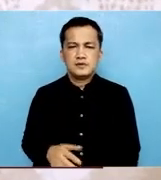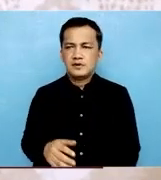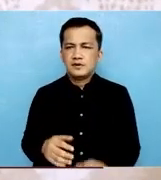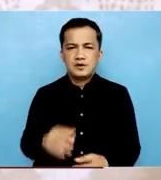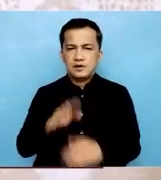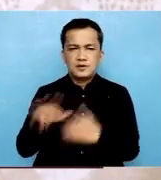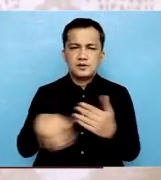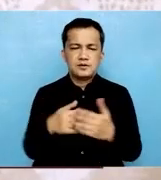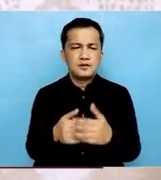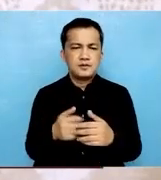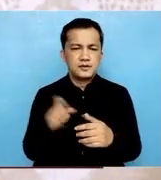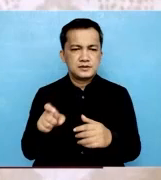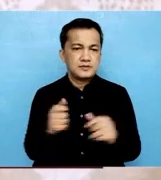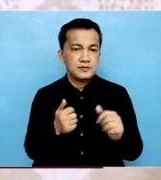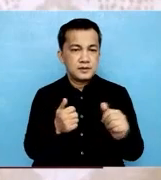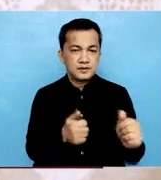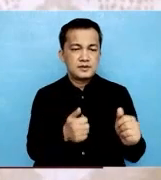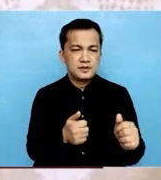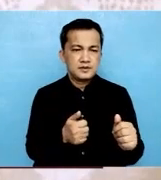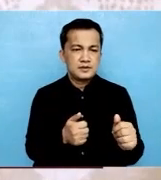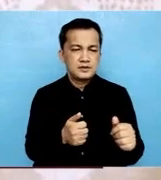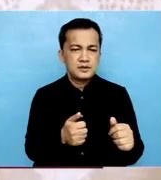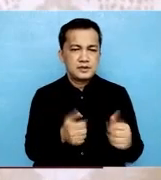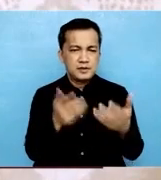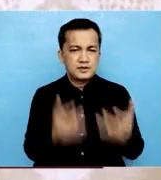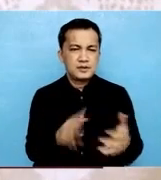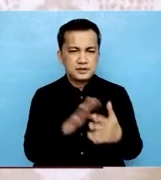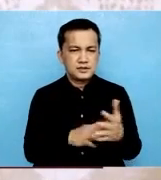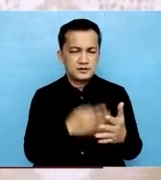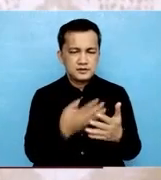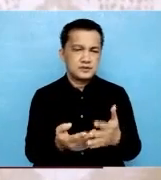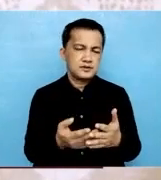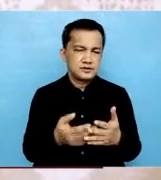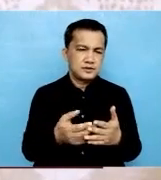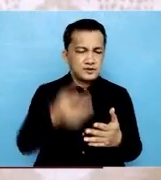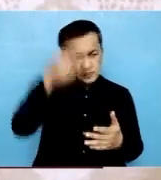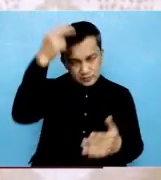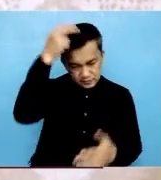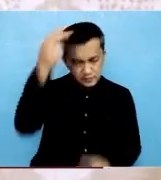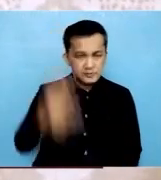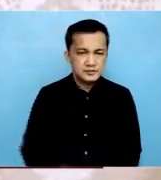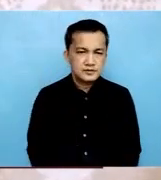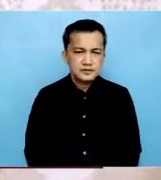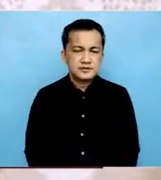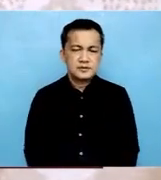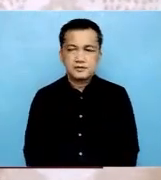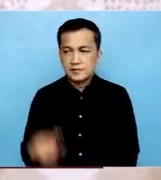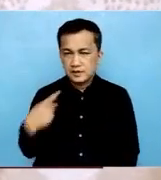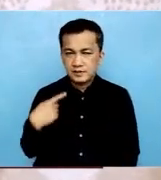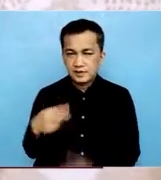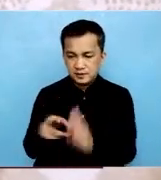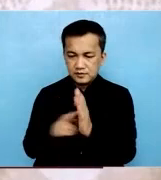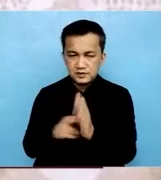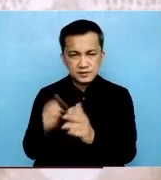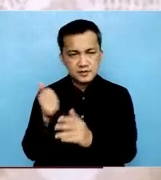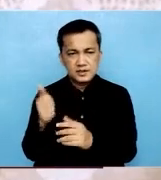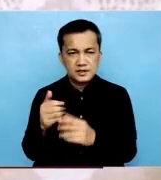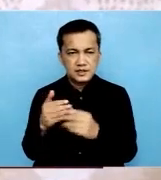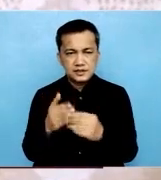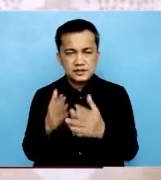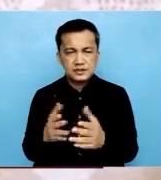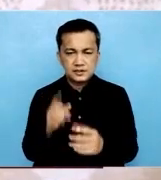very heavy schedule of the coronation. Meron din mga request ng ibang leaders na mga gusto makipag-usap sa